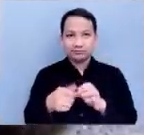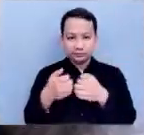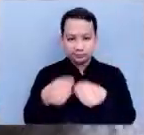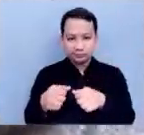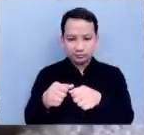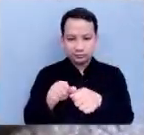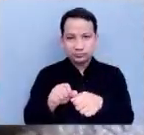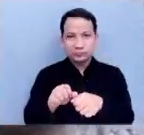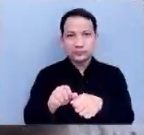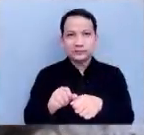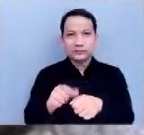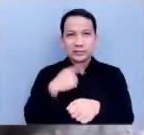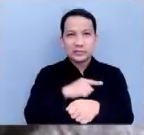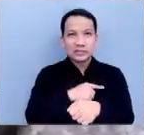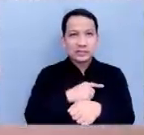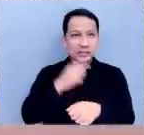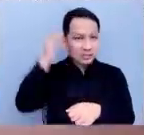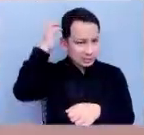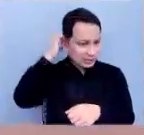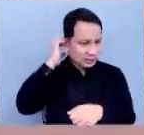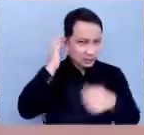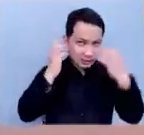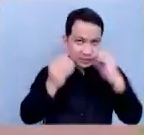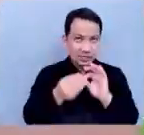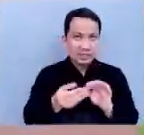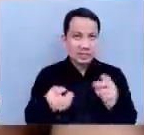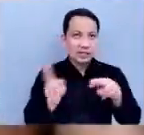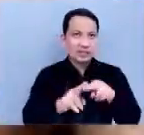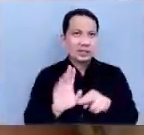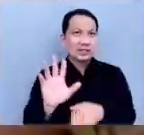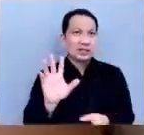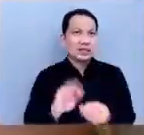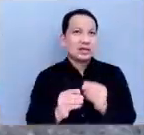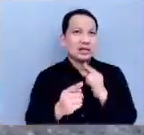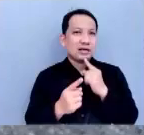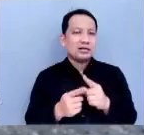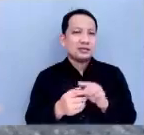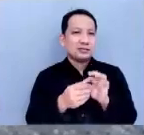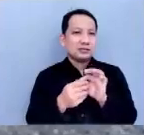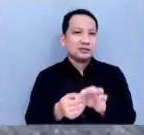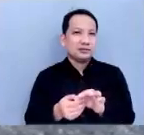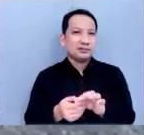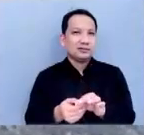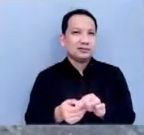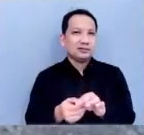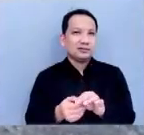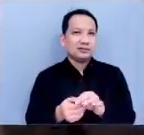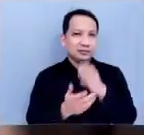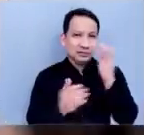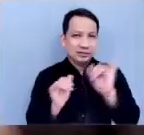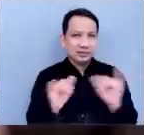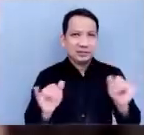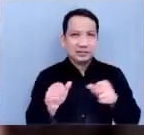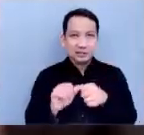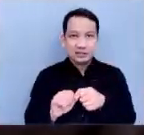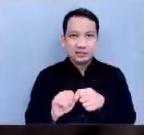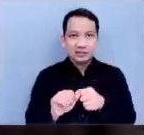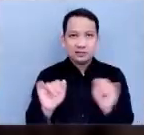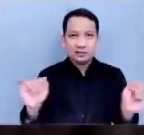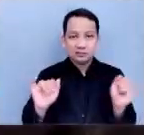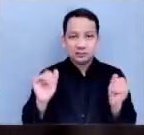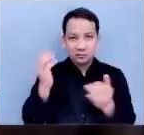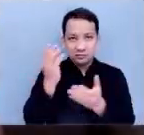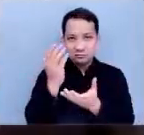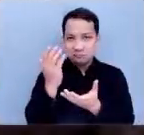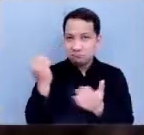sa anit at pangangati ng buhok at ulo ang hatid nito sa mga apektadong individual. Nagdudulot din ito ng pagsusugat ng ating mga anit kapag